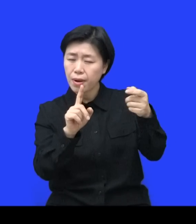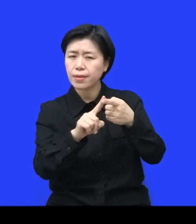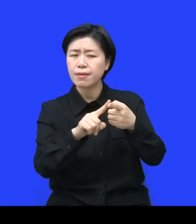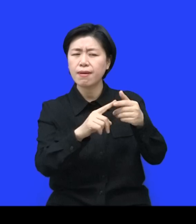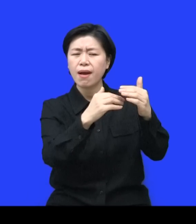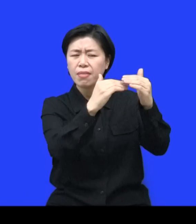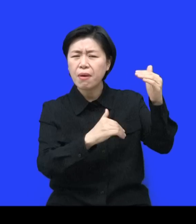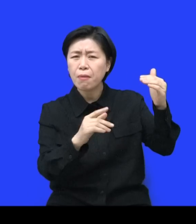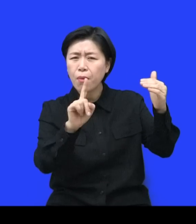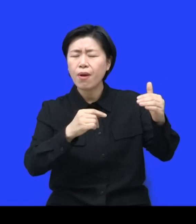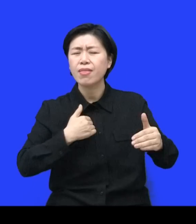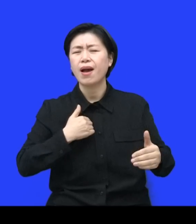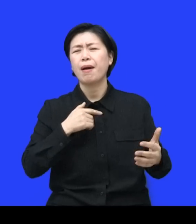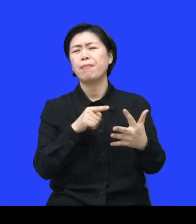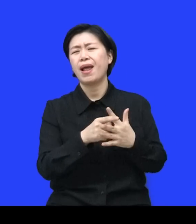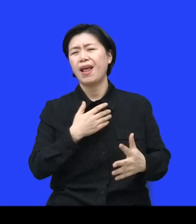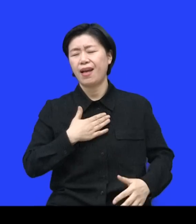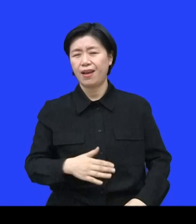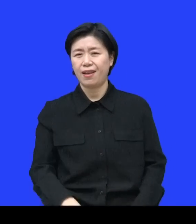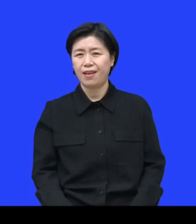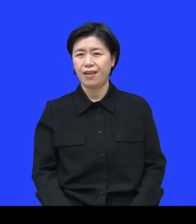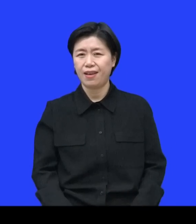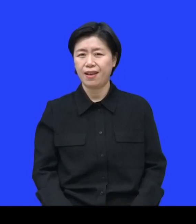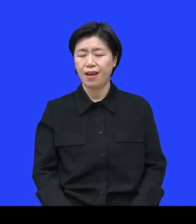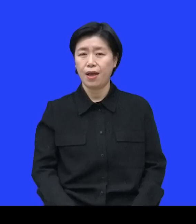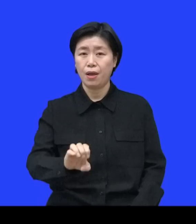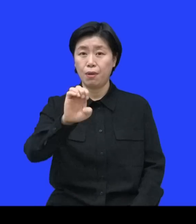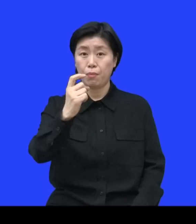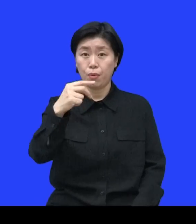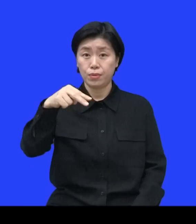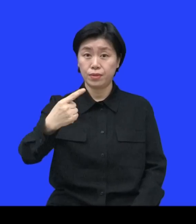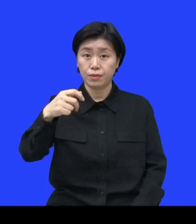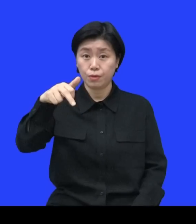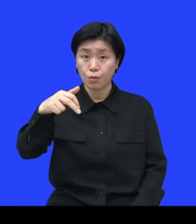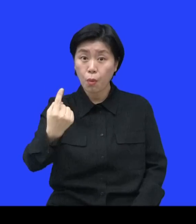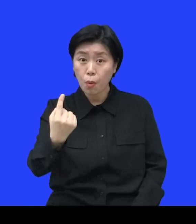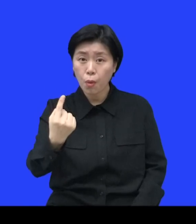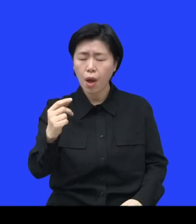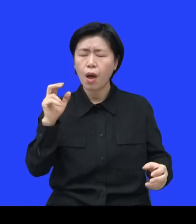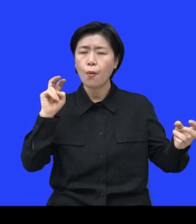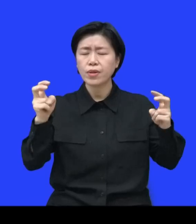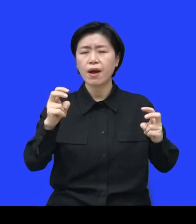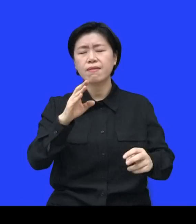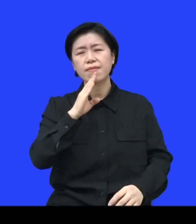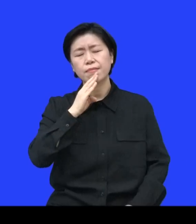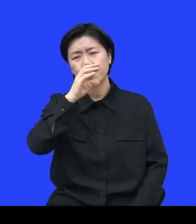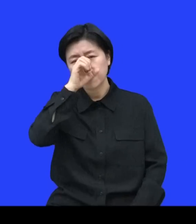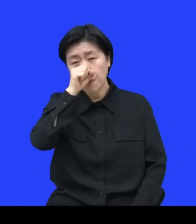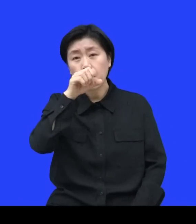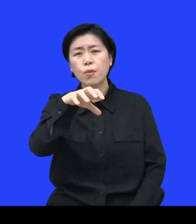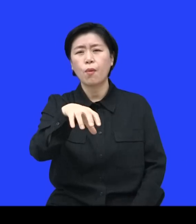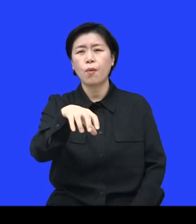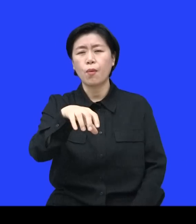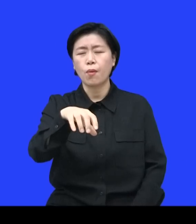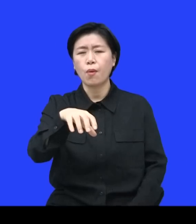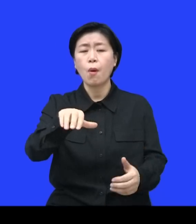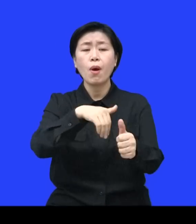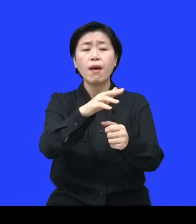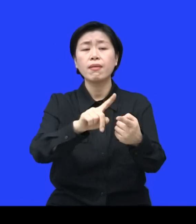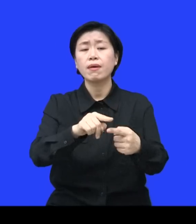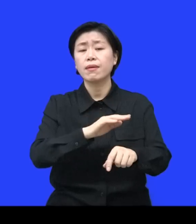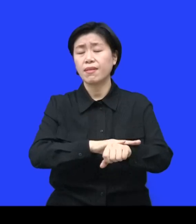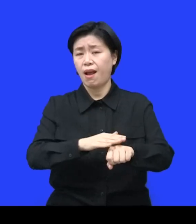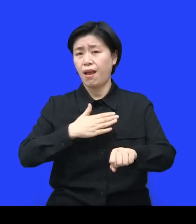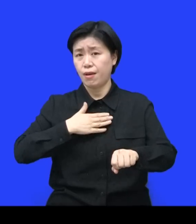알아? 라고 할 얘기가 제가 뭔지를 안다는 얘기예요. 얼마나 거기가 좋은 데인지를. 아니 왜 하시는 거예요? 거기 안 다니셨는데. 아니 저는 이제 주변에 거기